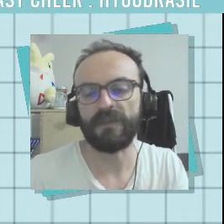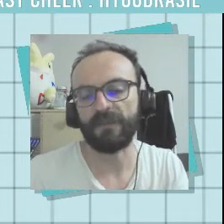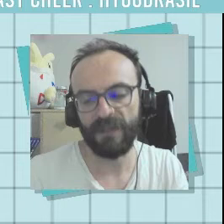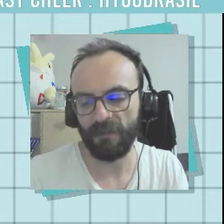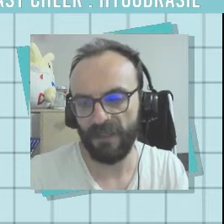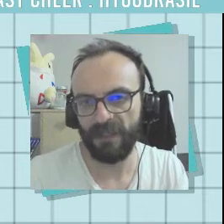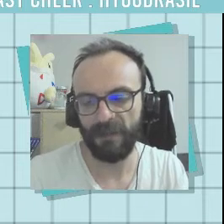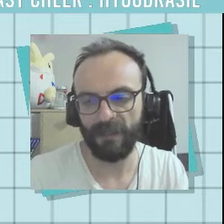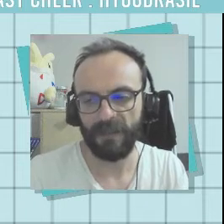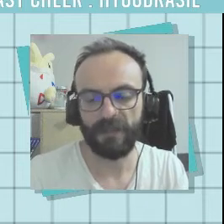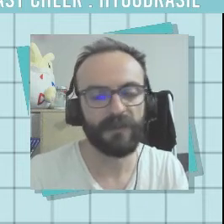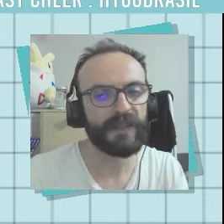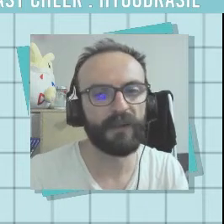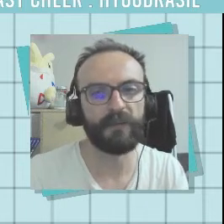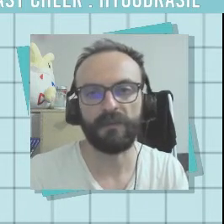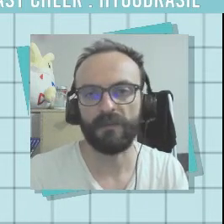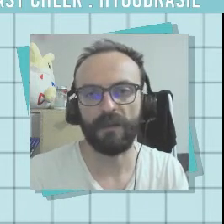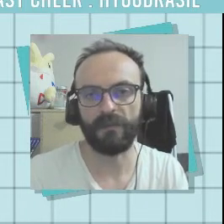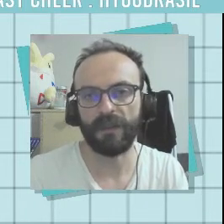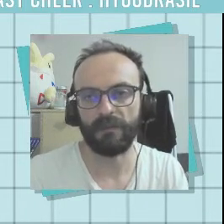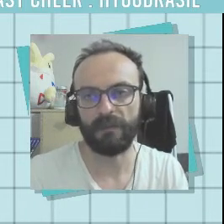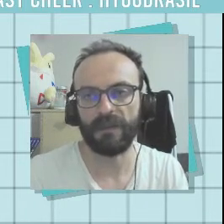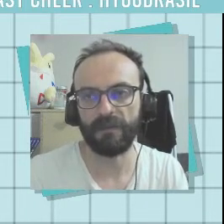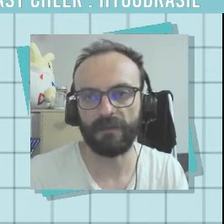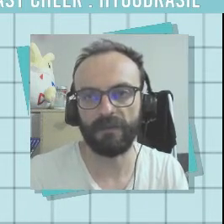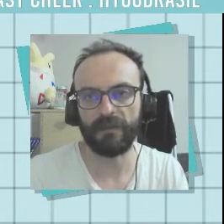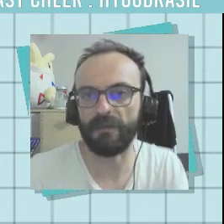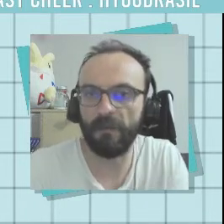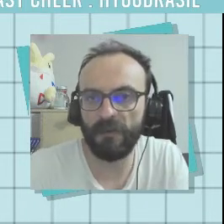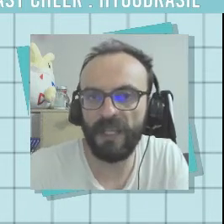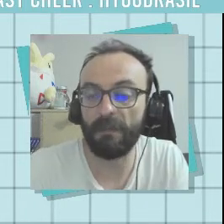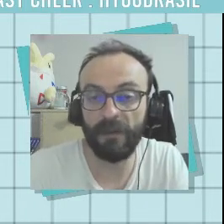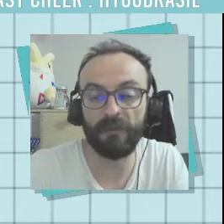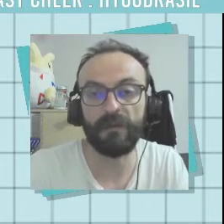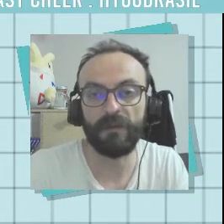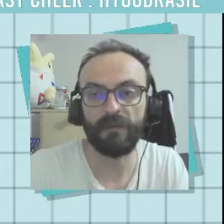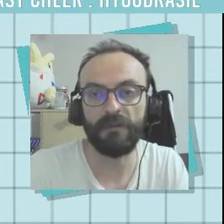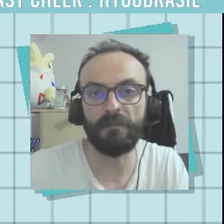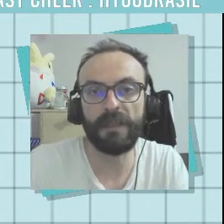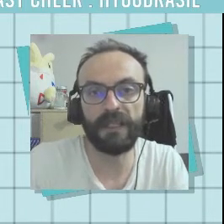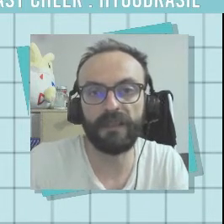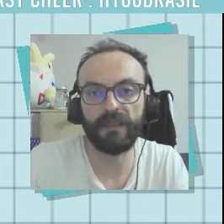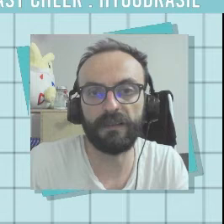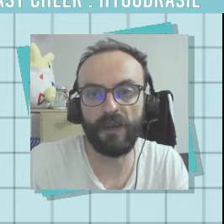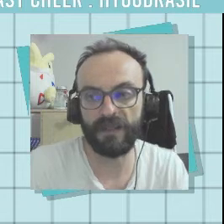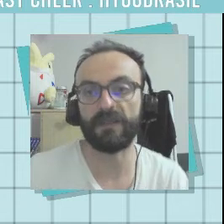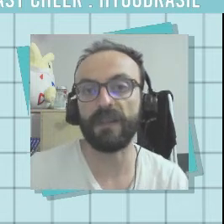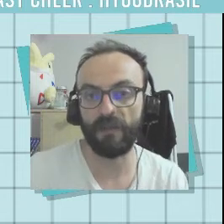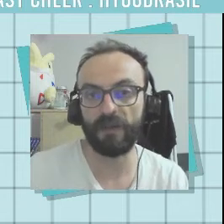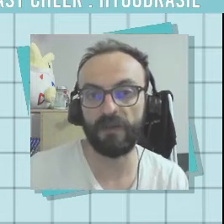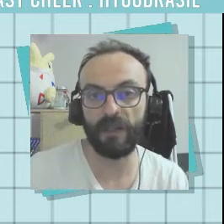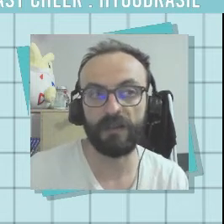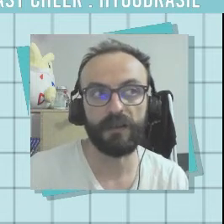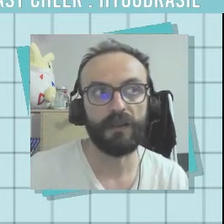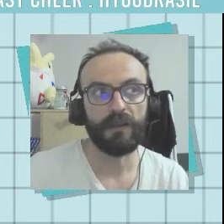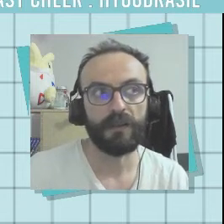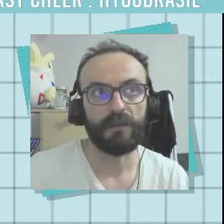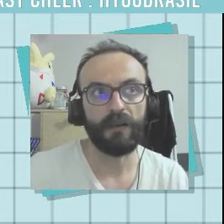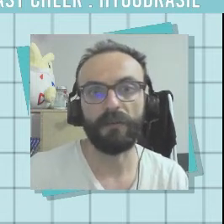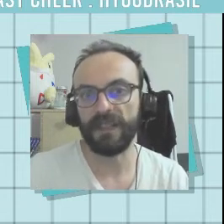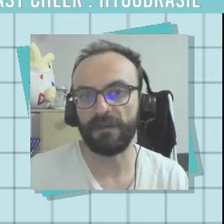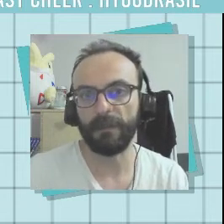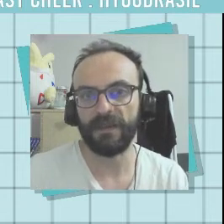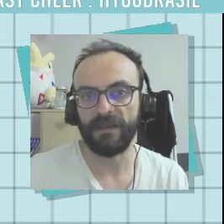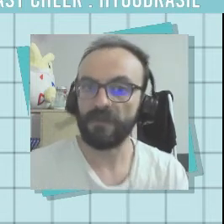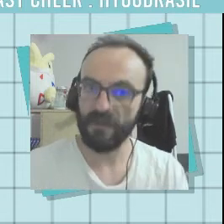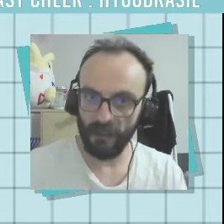c'est surtout ça en fait qui m'énerve. Et je me dis, c'est con en fait, parce que ton projet il est pas nul, mais dans la situation actuelle, en